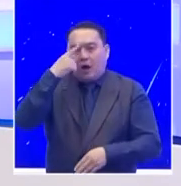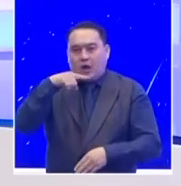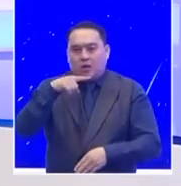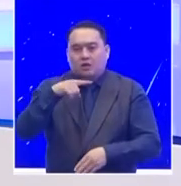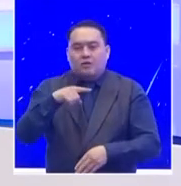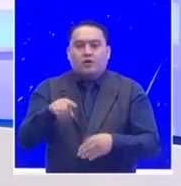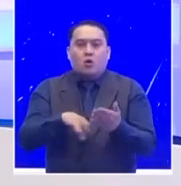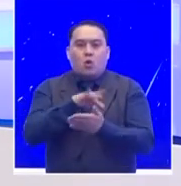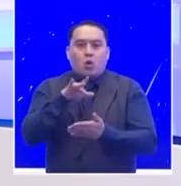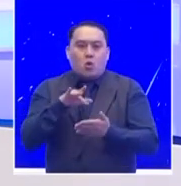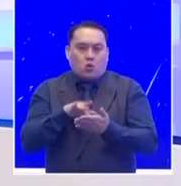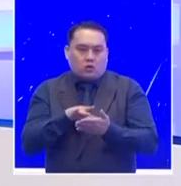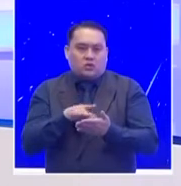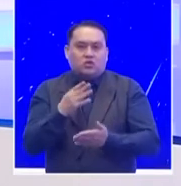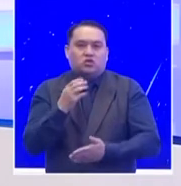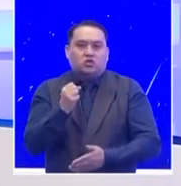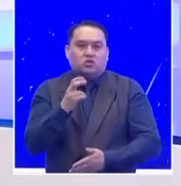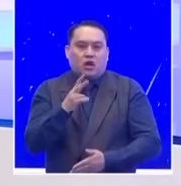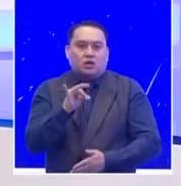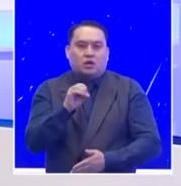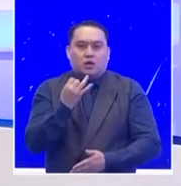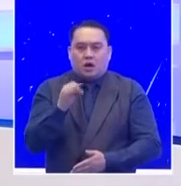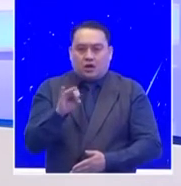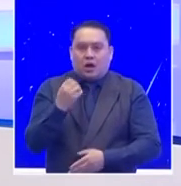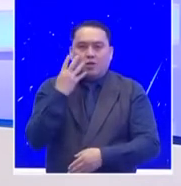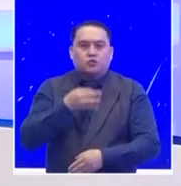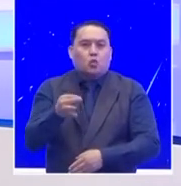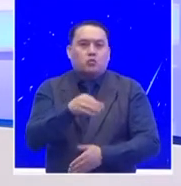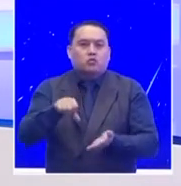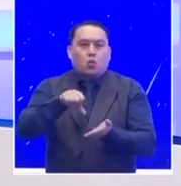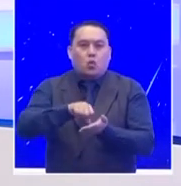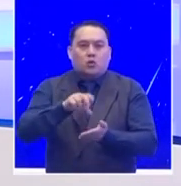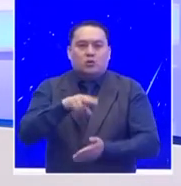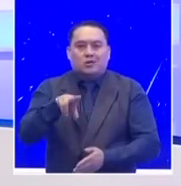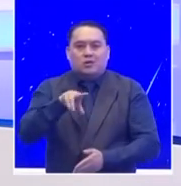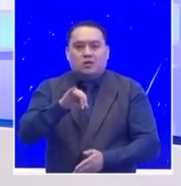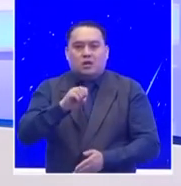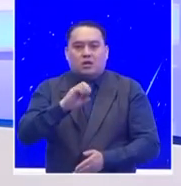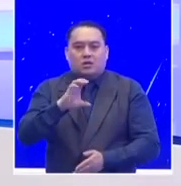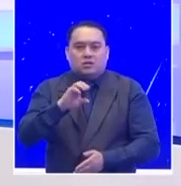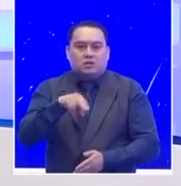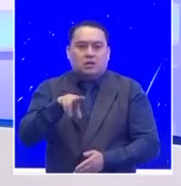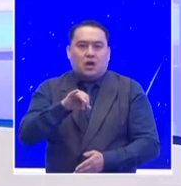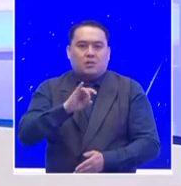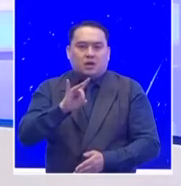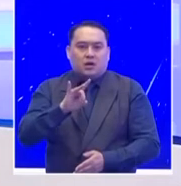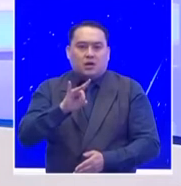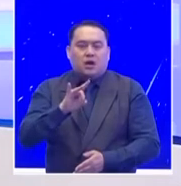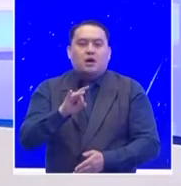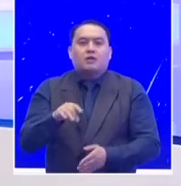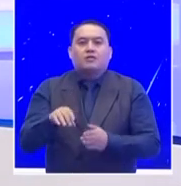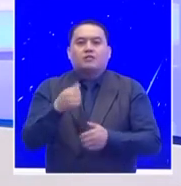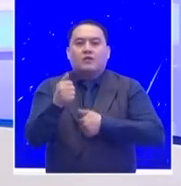Таиланде в провинции Шанирей. Среди призеров и спортсмены Алматинской области – Денис Сергенко и Дамир Турсунгали. Копилку